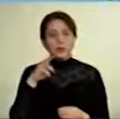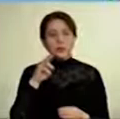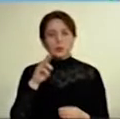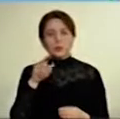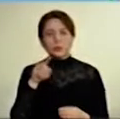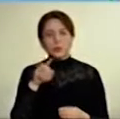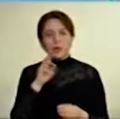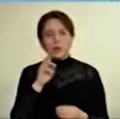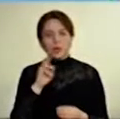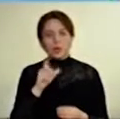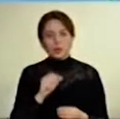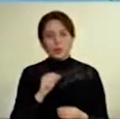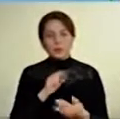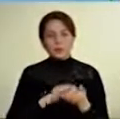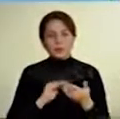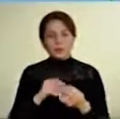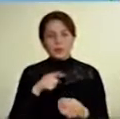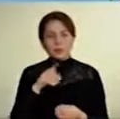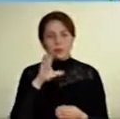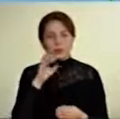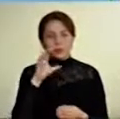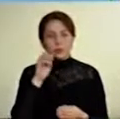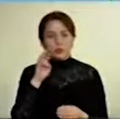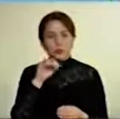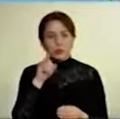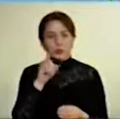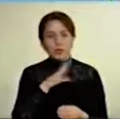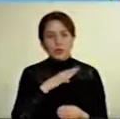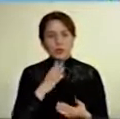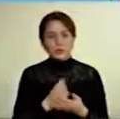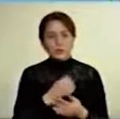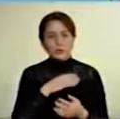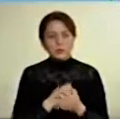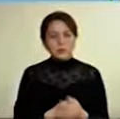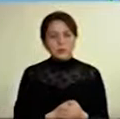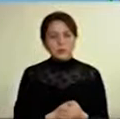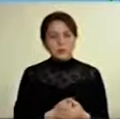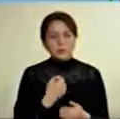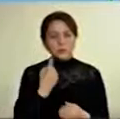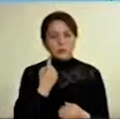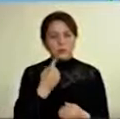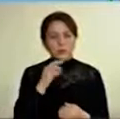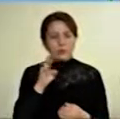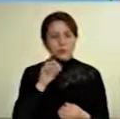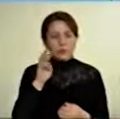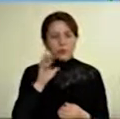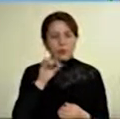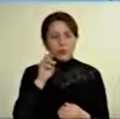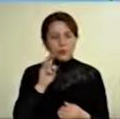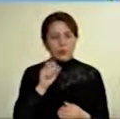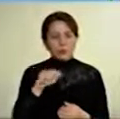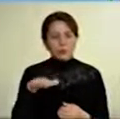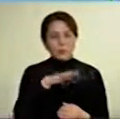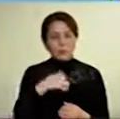sotiqda o'lchaganimizda 1500 sotiqga tengligi kelib chiqar ekan. Endi bitta tomorqa maydoni 6